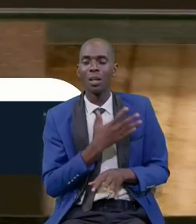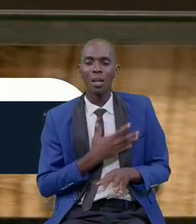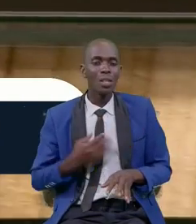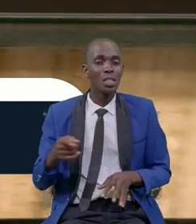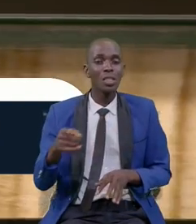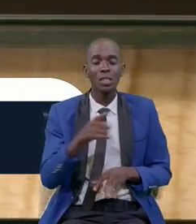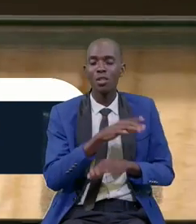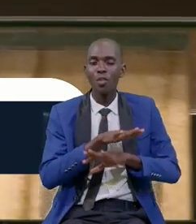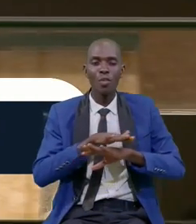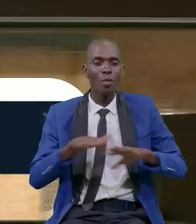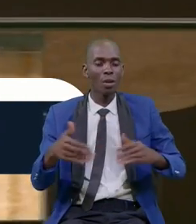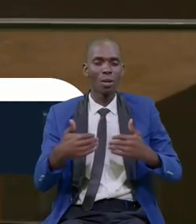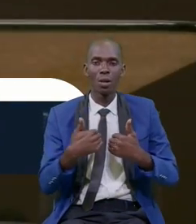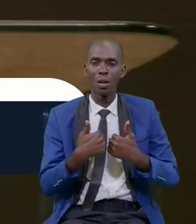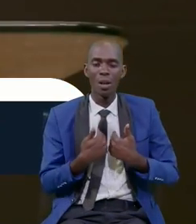réellement,